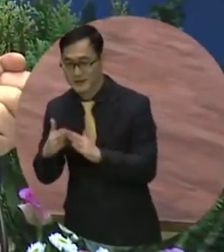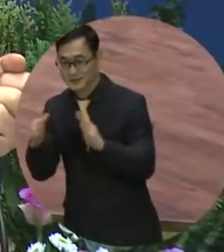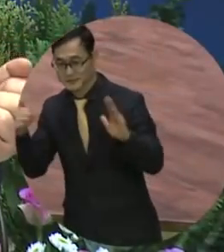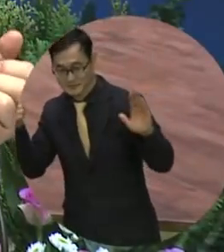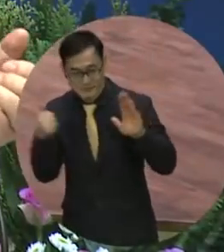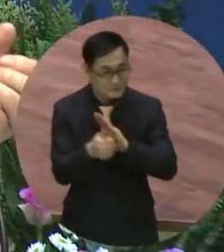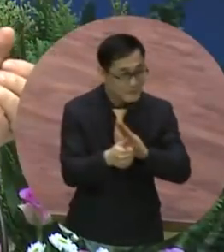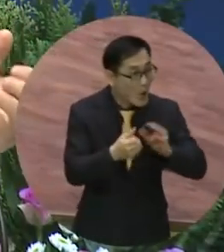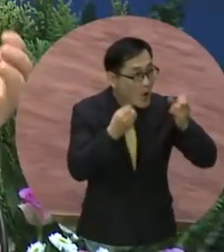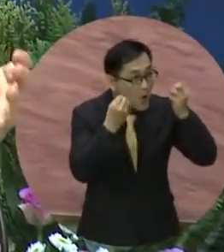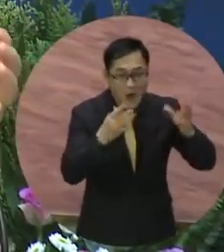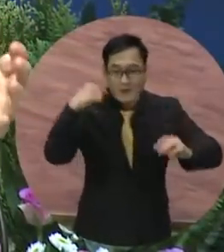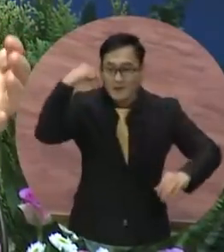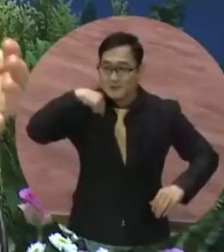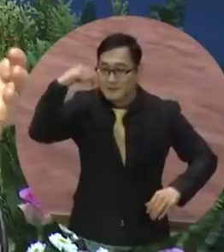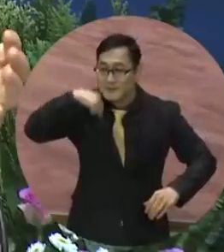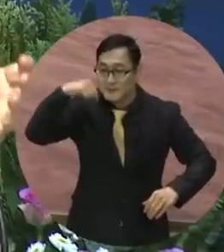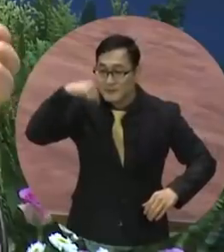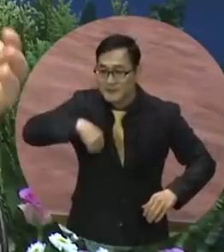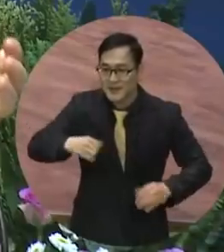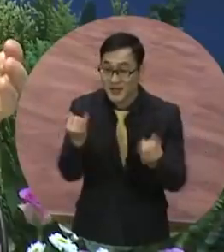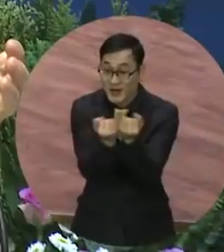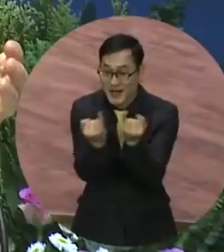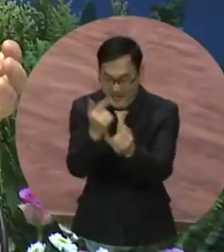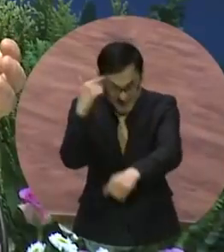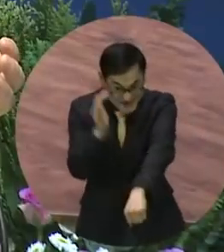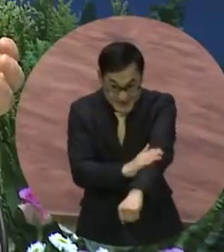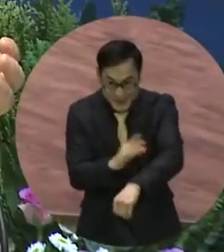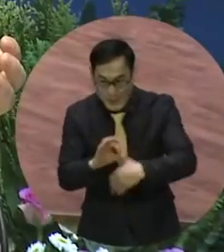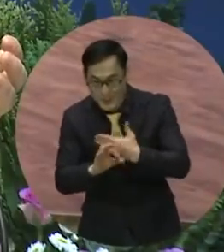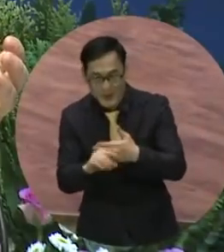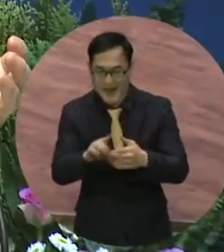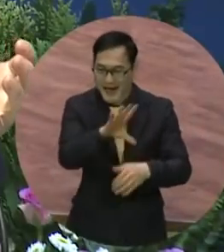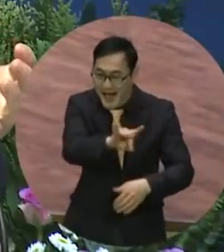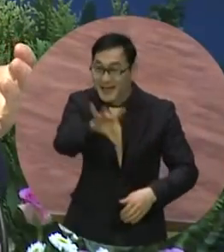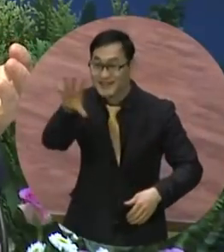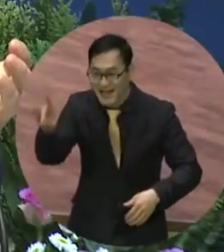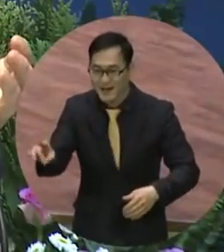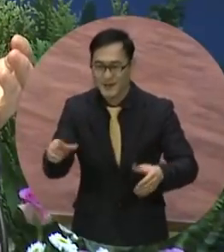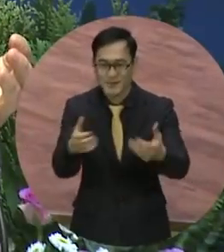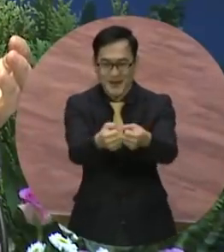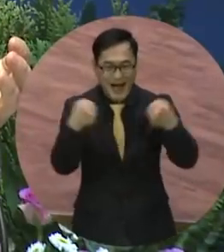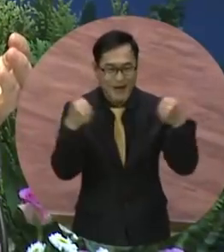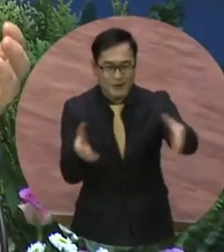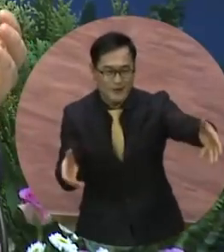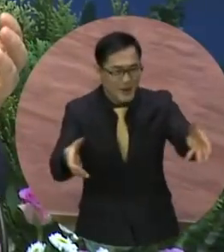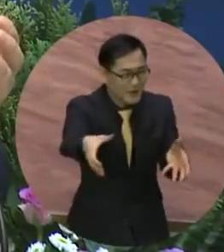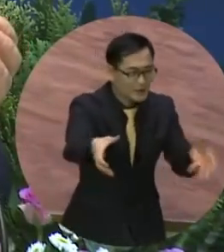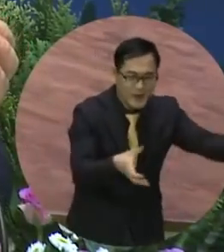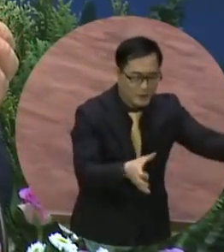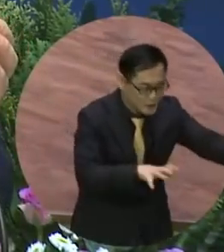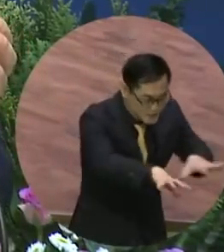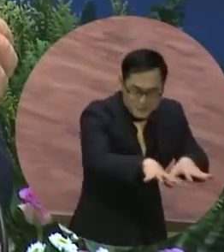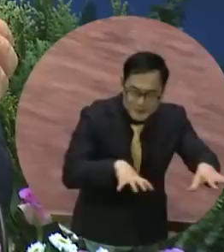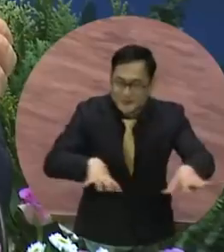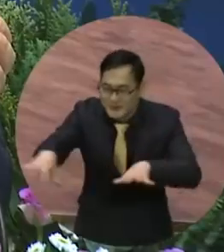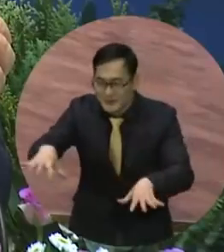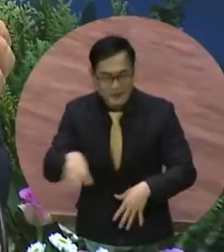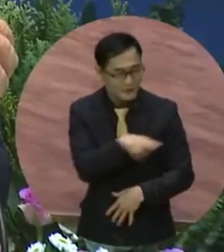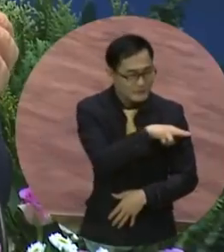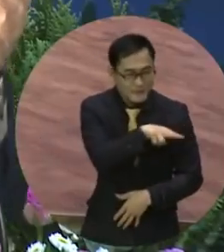거예요. 아, 이 지혜로운 여자들이 하는 거예요. 이게 뭐 10년 전 이상한 그대로